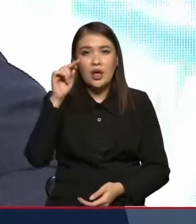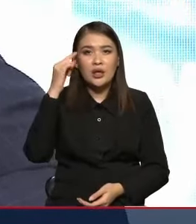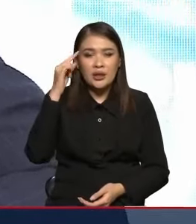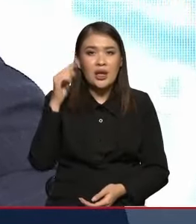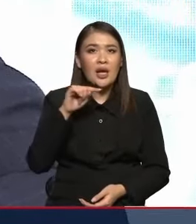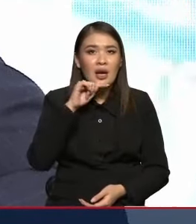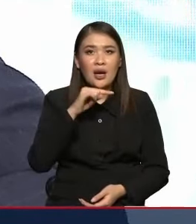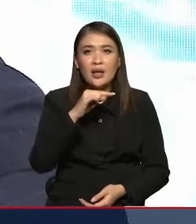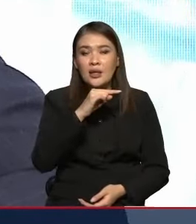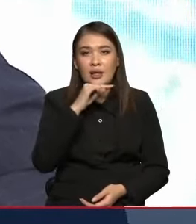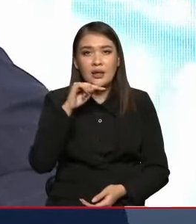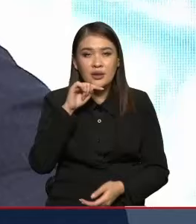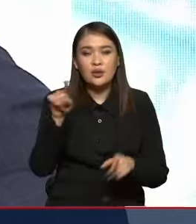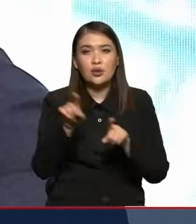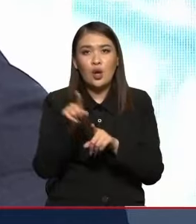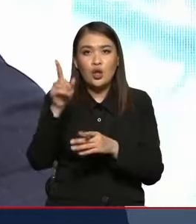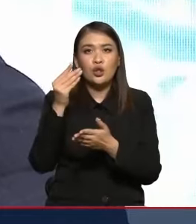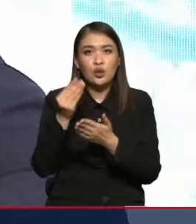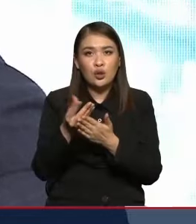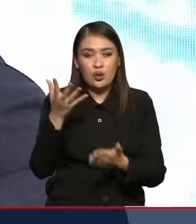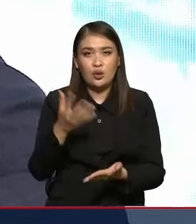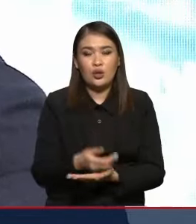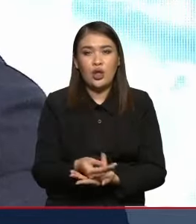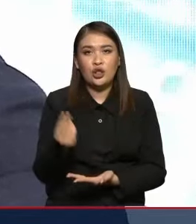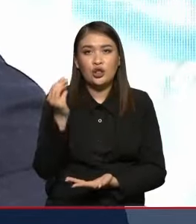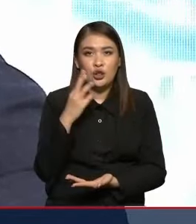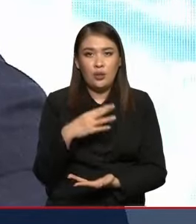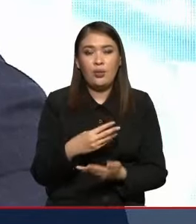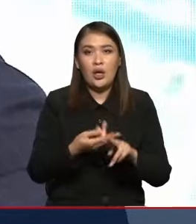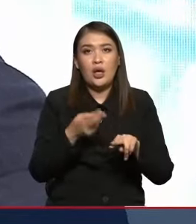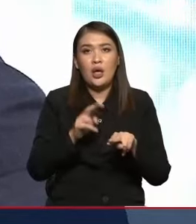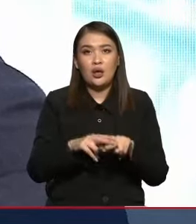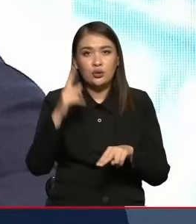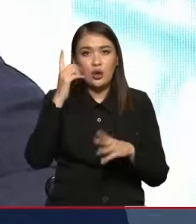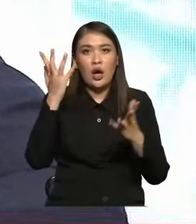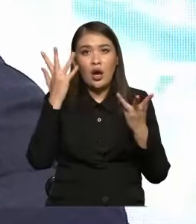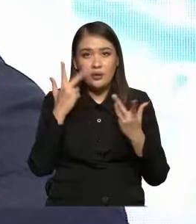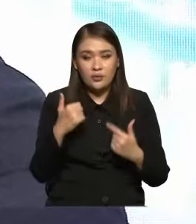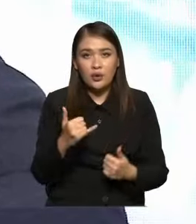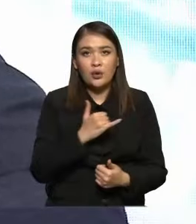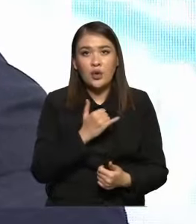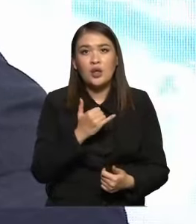Россия опять же относительно дороже поэтому здесь можно сказать то что у нас достаточно комфортные цены коммунального бытового угля